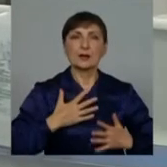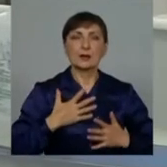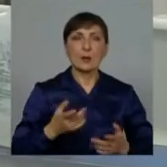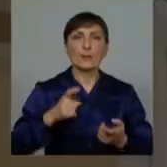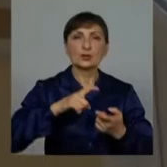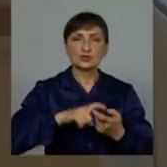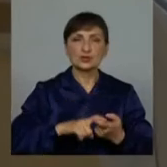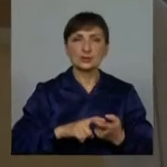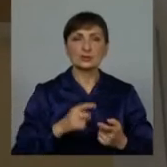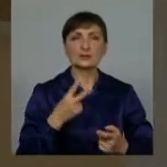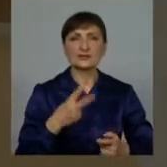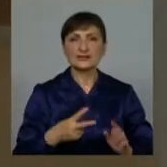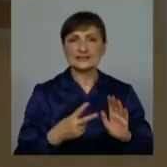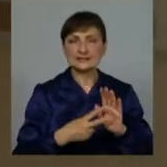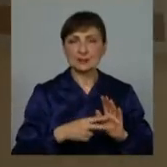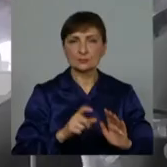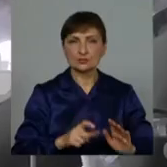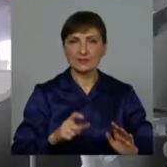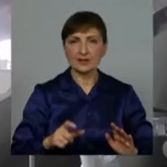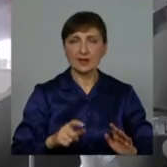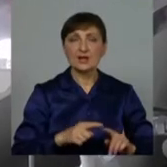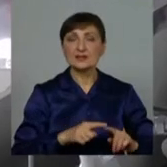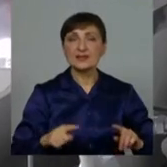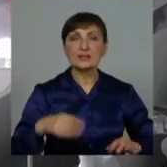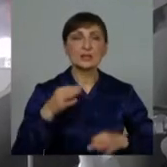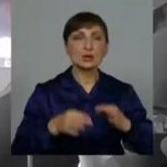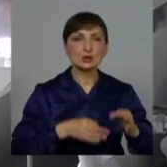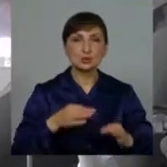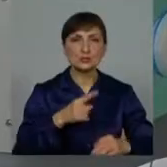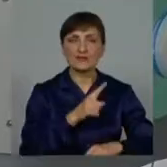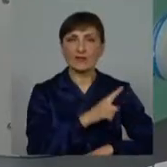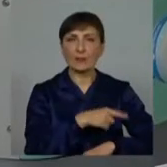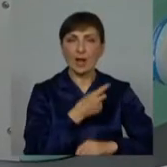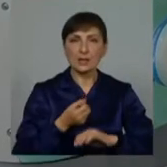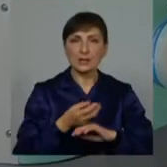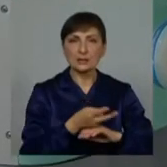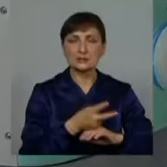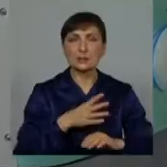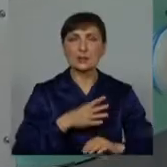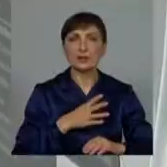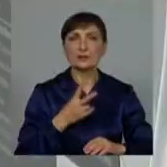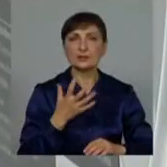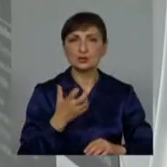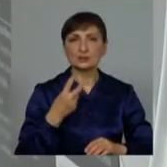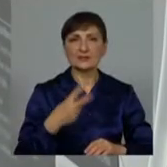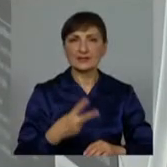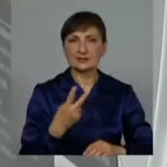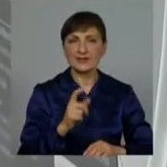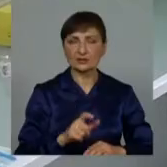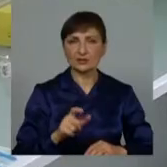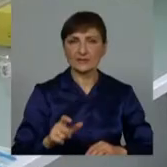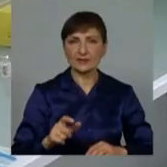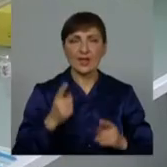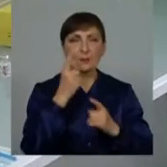вентиляции легких подключены 27 больных. Только за последние сутки в клинике мегаполиса поступило 522 человека.